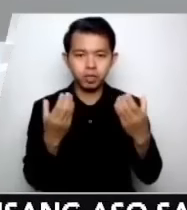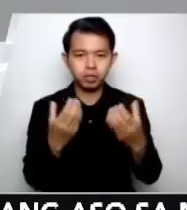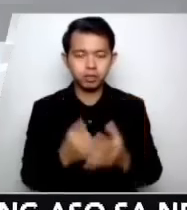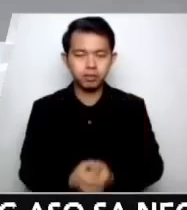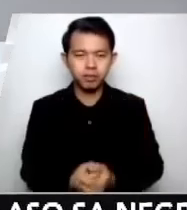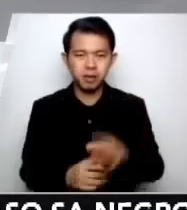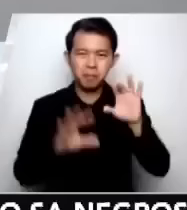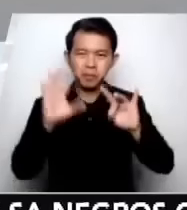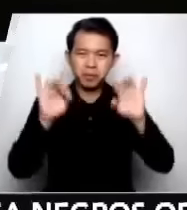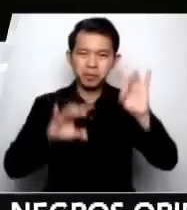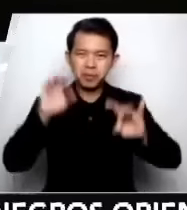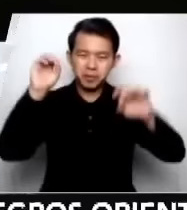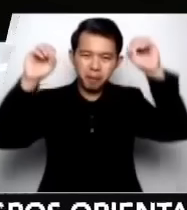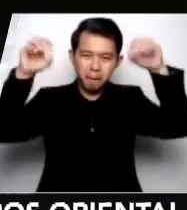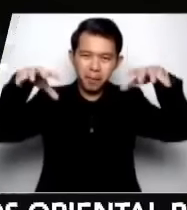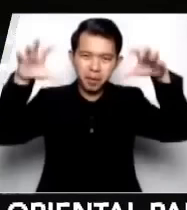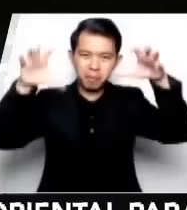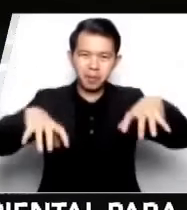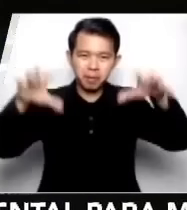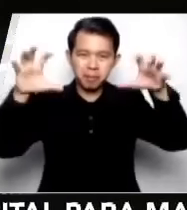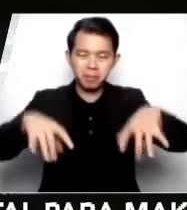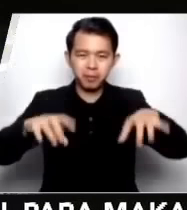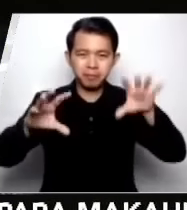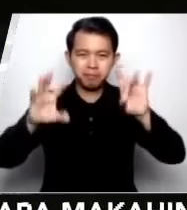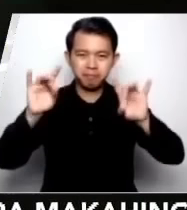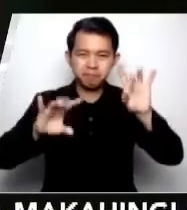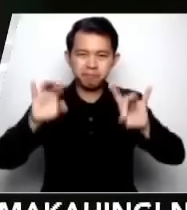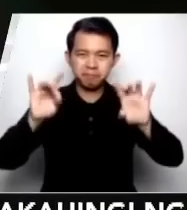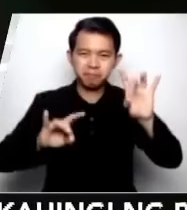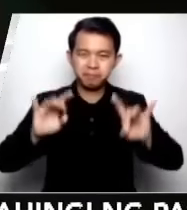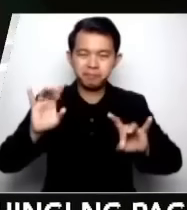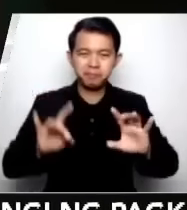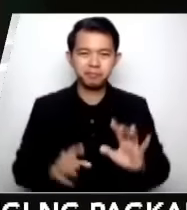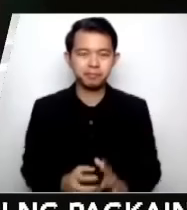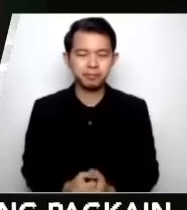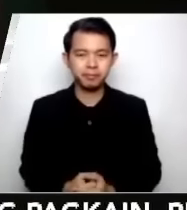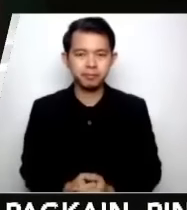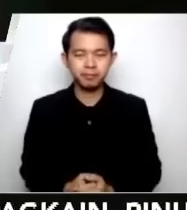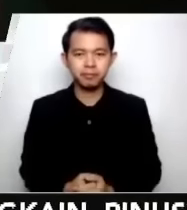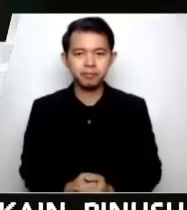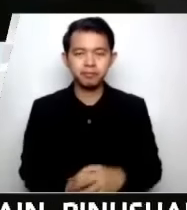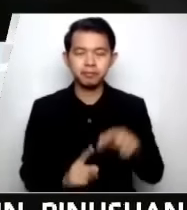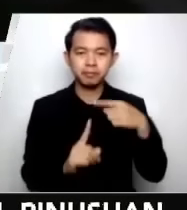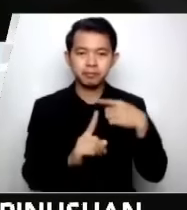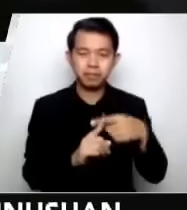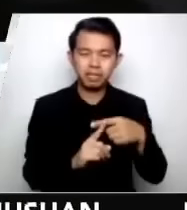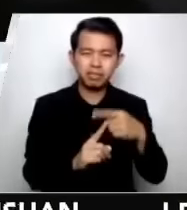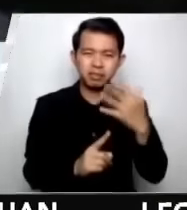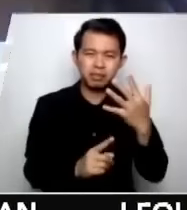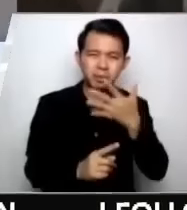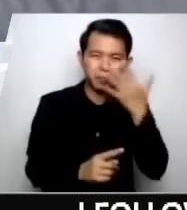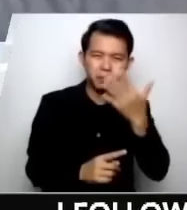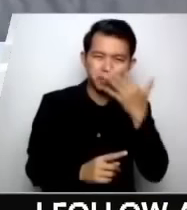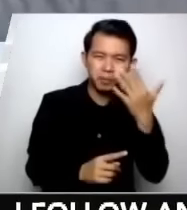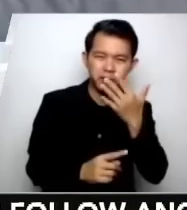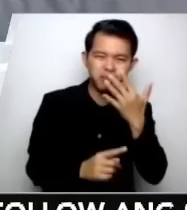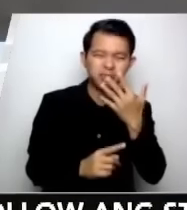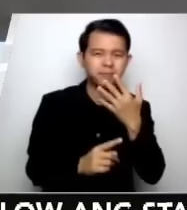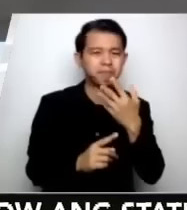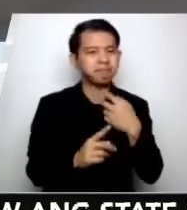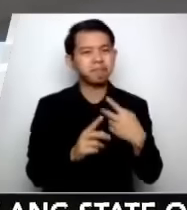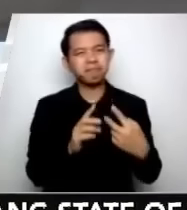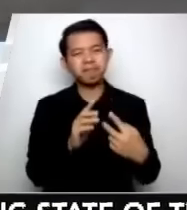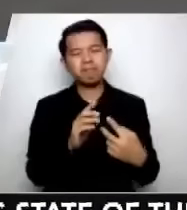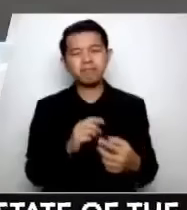Ngayop tulo ay. Parang puro putik po yung ulan niya. Tsaka din po dun sa amoy ng bulkan. Masakit po sa ulo. Umabot ang